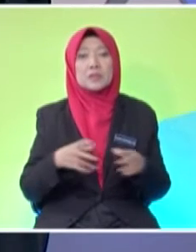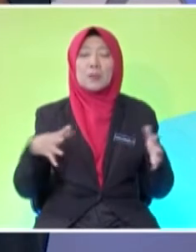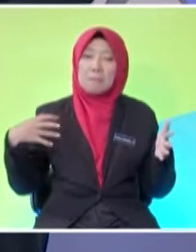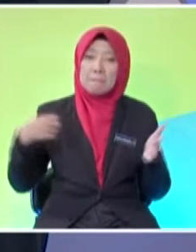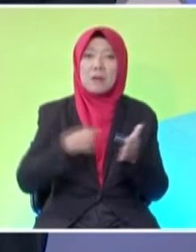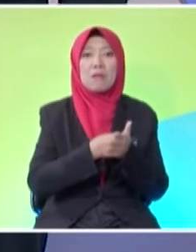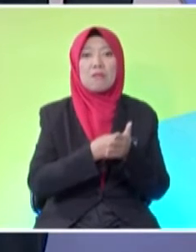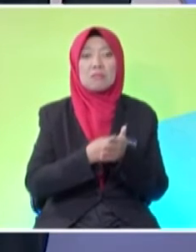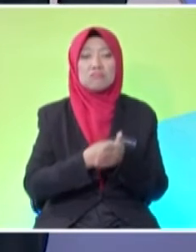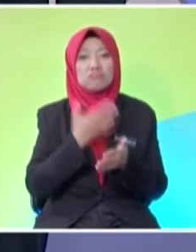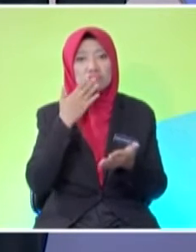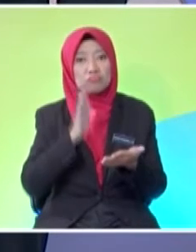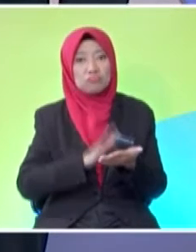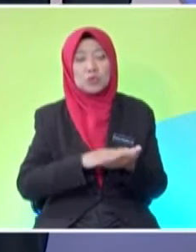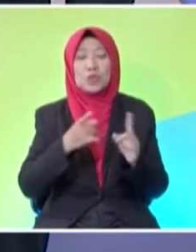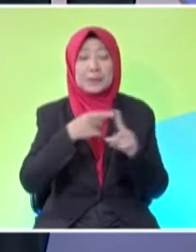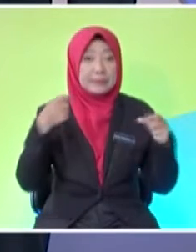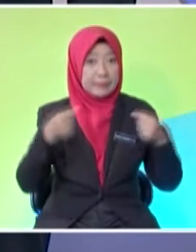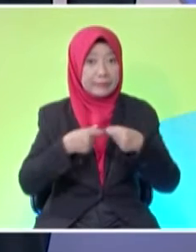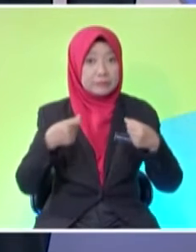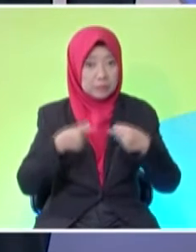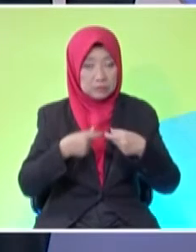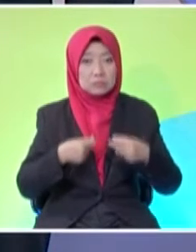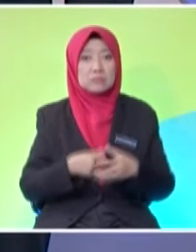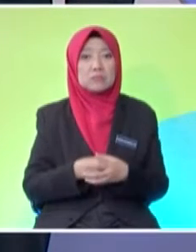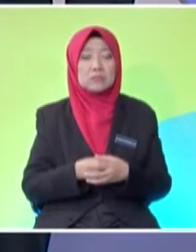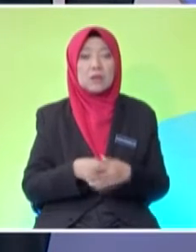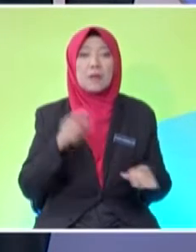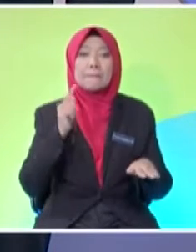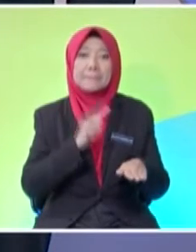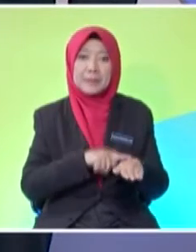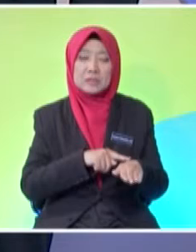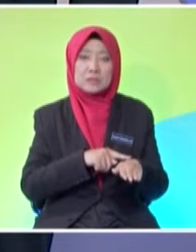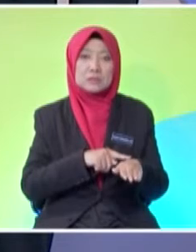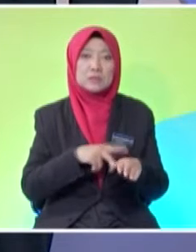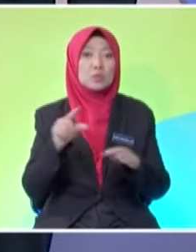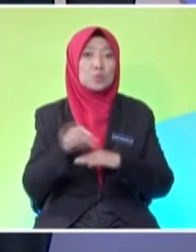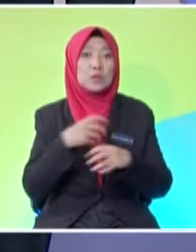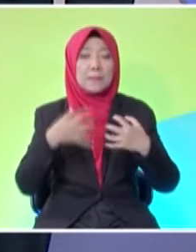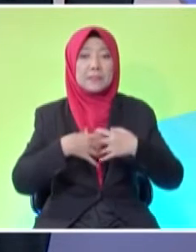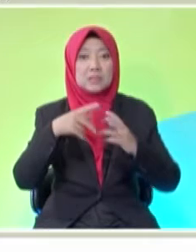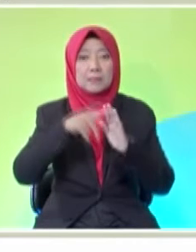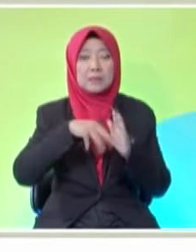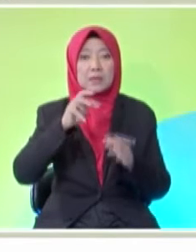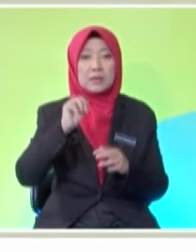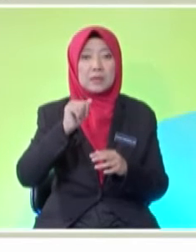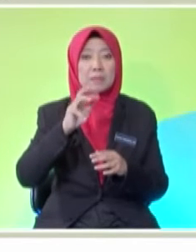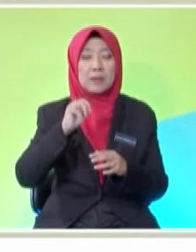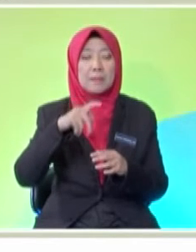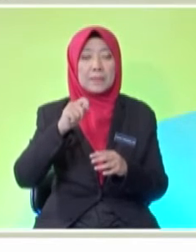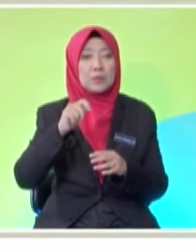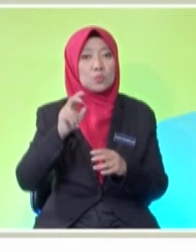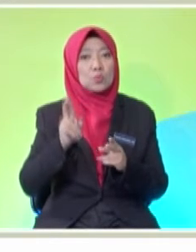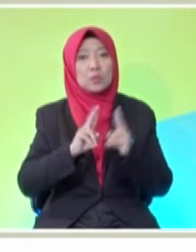kemalangan berkaitan dengan punca elektrik. Manakala semasa menggunakan mesin pemampak udara, pastikan hidupkan suis dengan betul dan